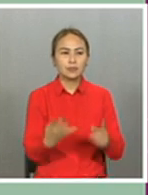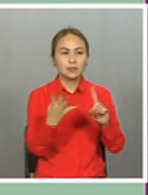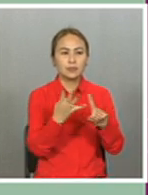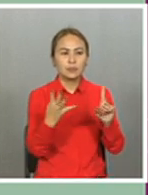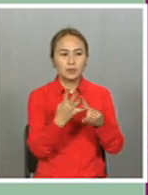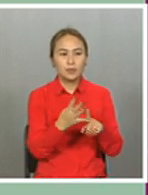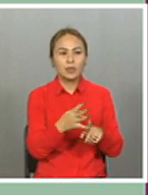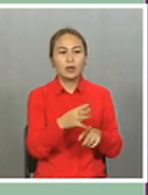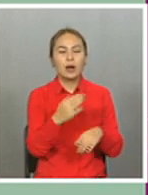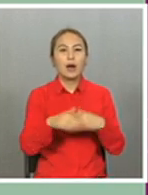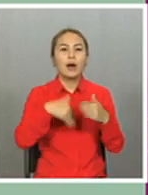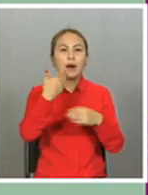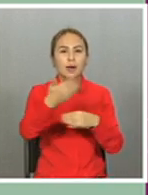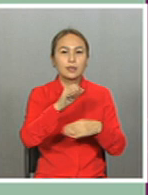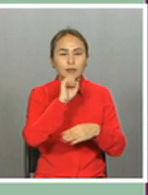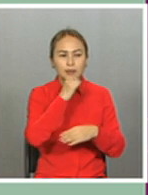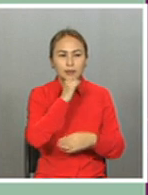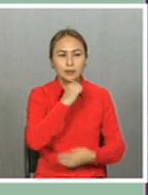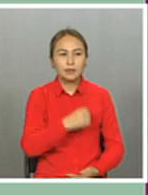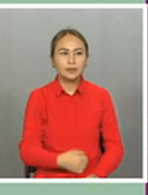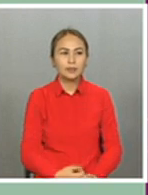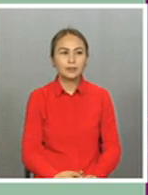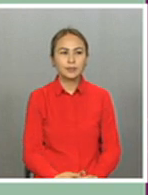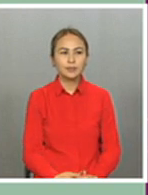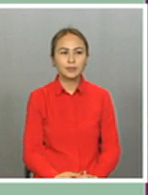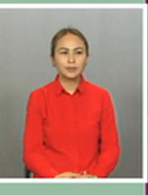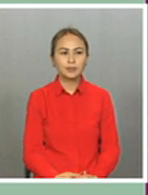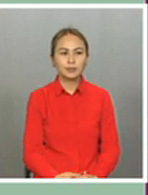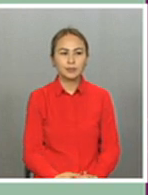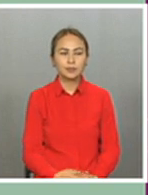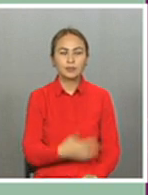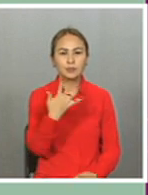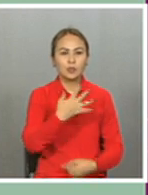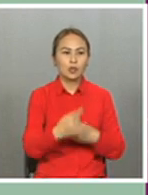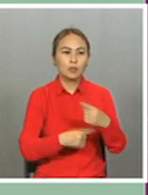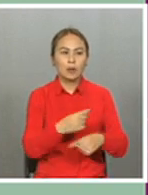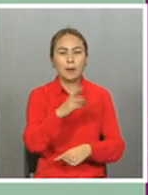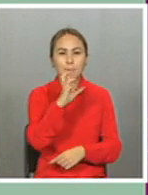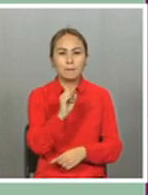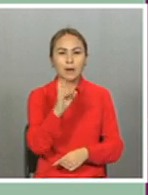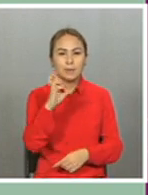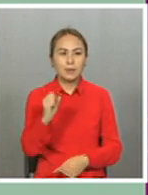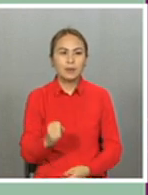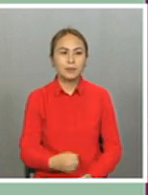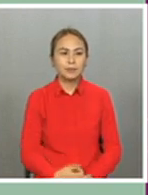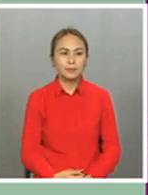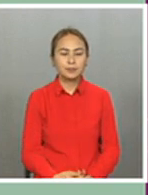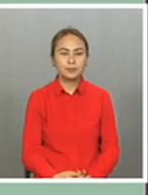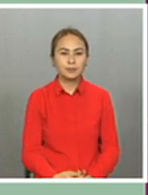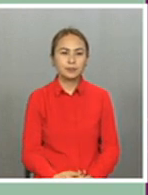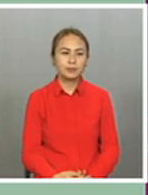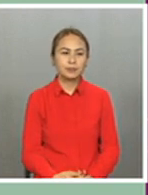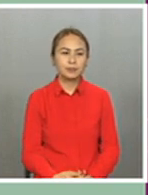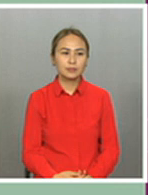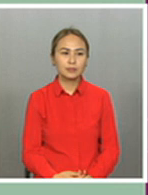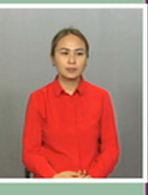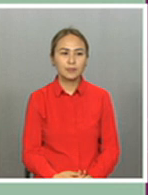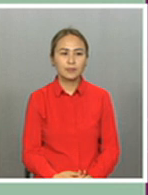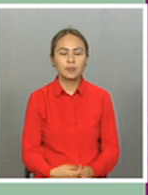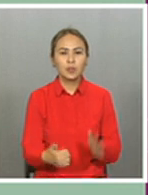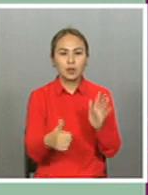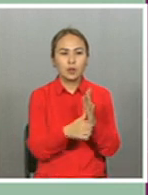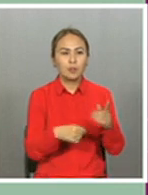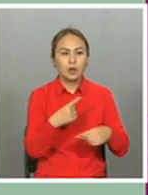Төртінші ұрпақ – арғы ата. Бесінші ұрпақ – баба.